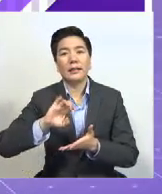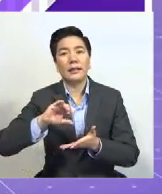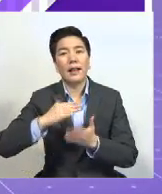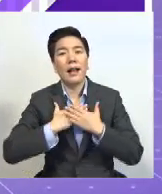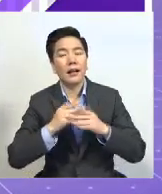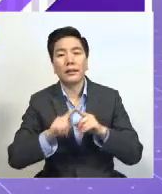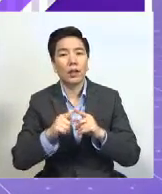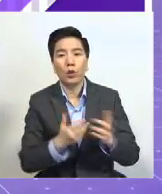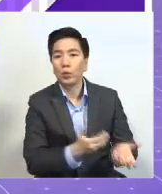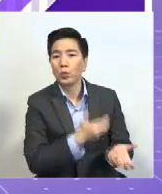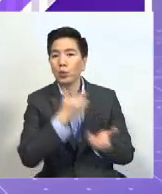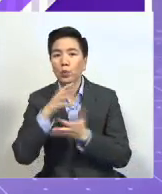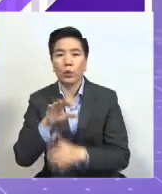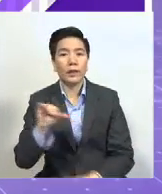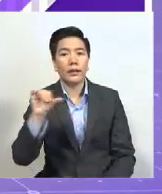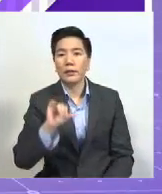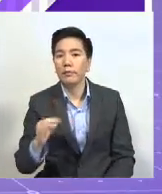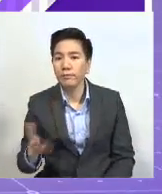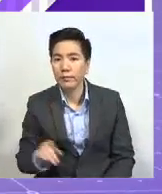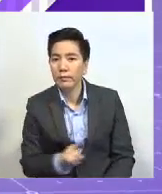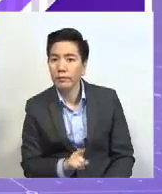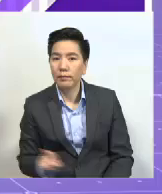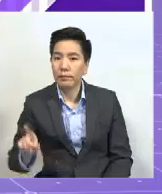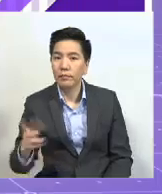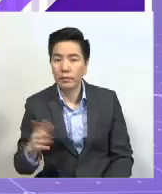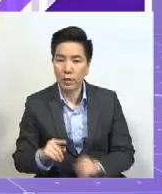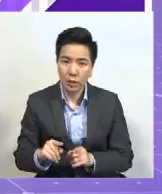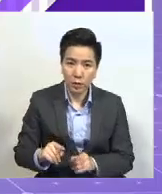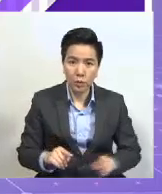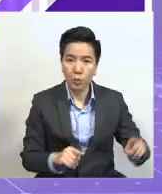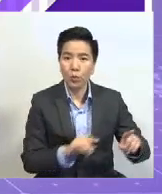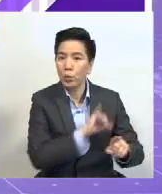ารถส่งออกมาในเอเชียไม่สามารถส่งออกไปในยุโรปได้เพราะนั้นปริม